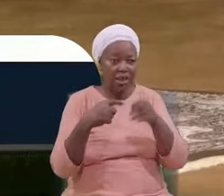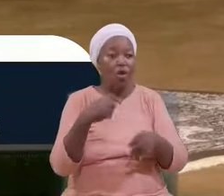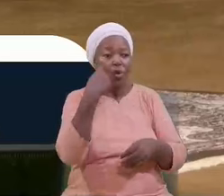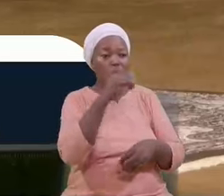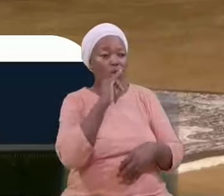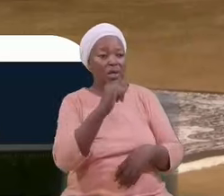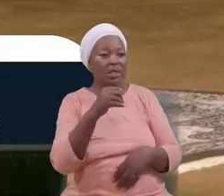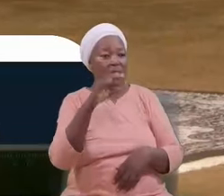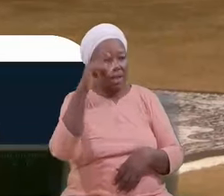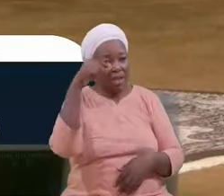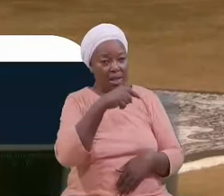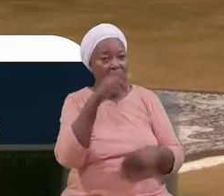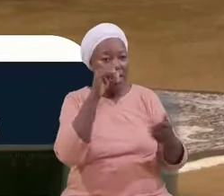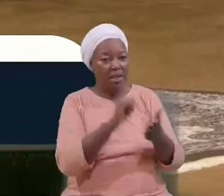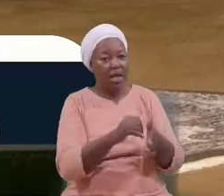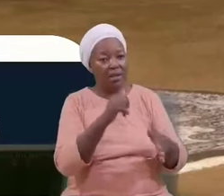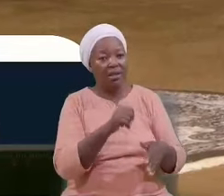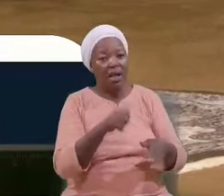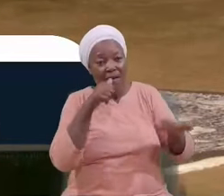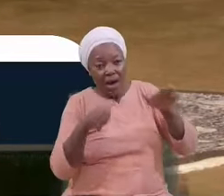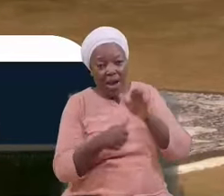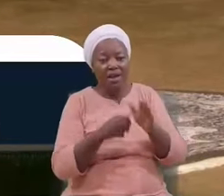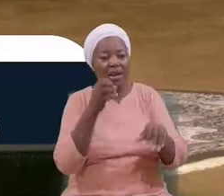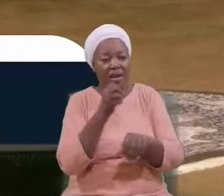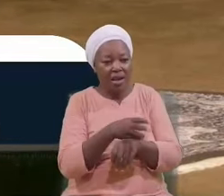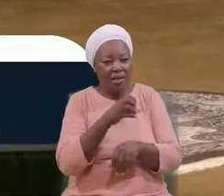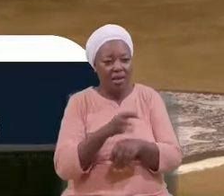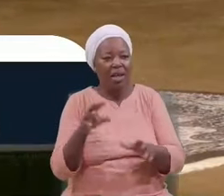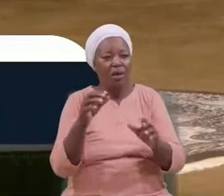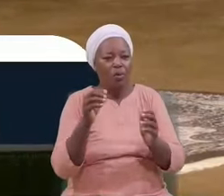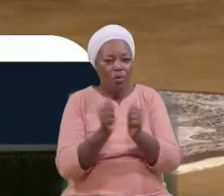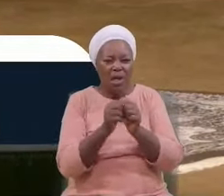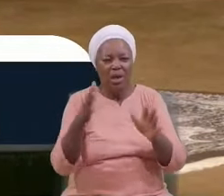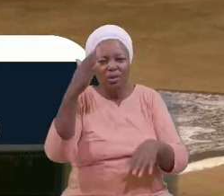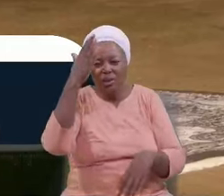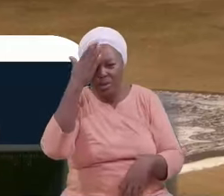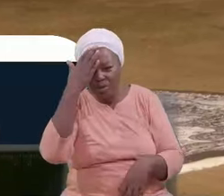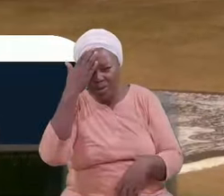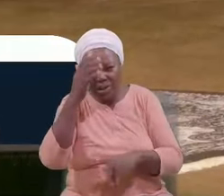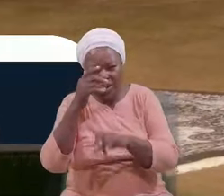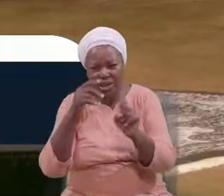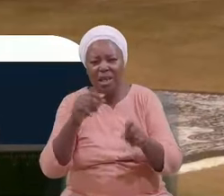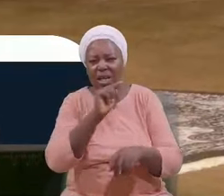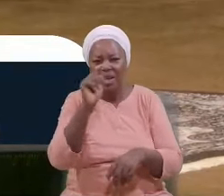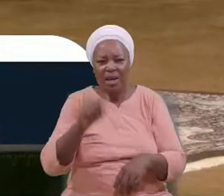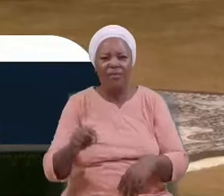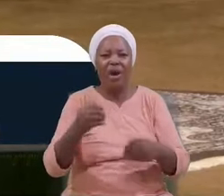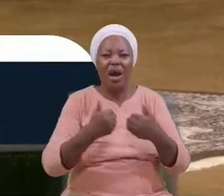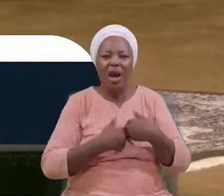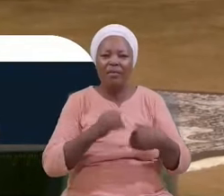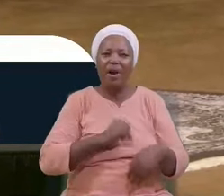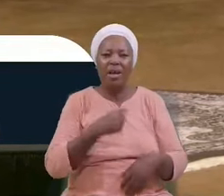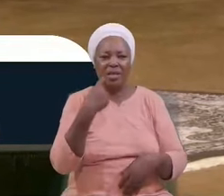folie d'obscurcir mes desseins. Oui, j'ai parlé sans les